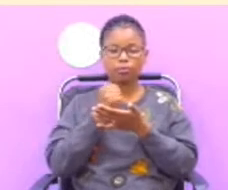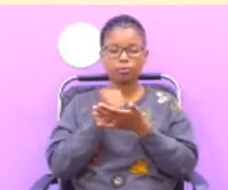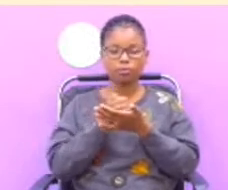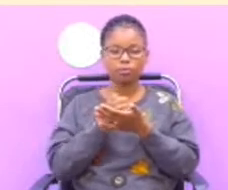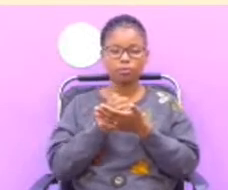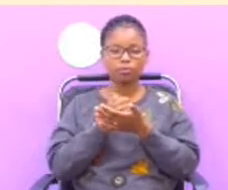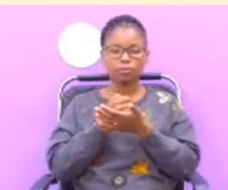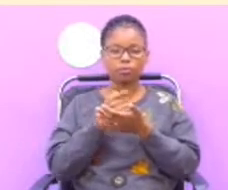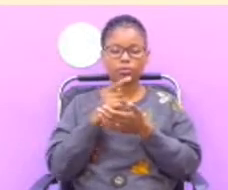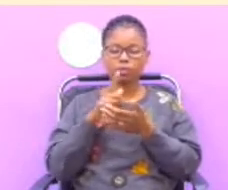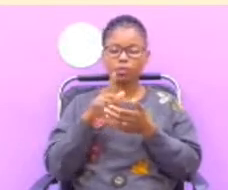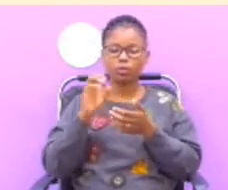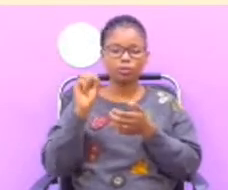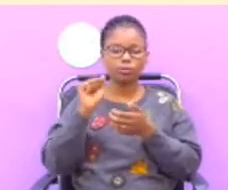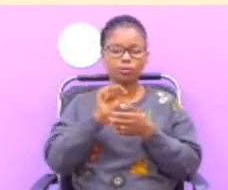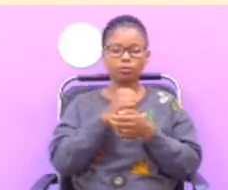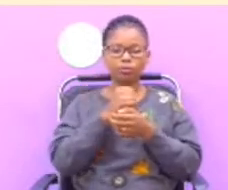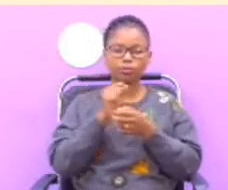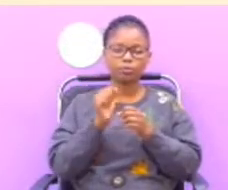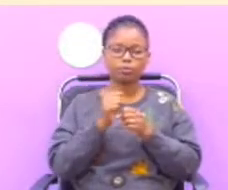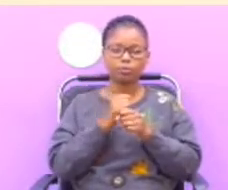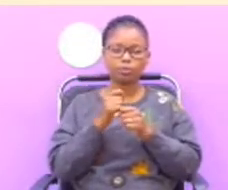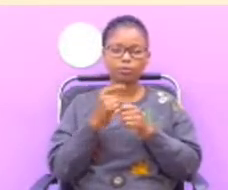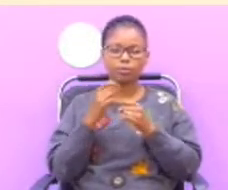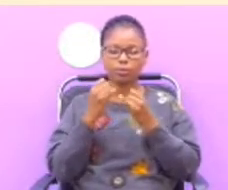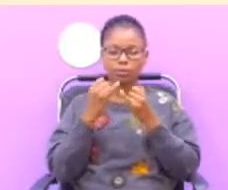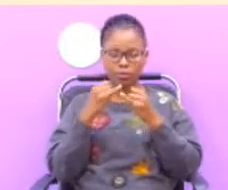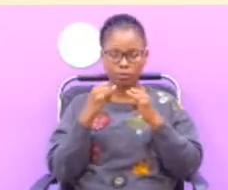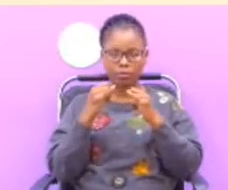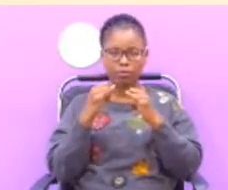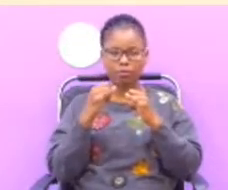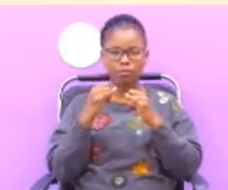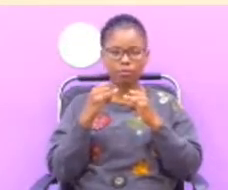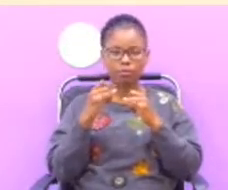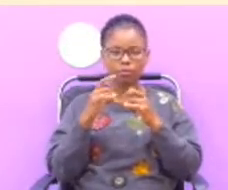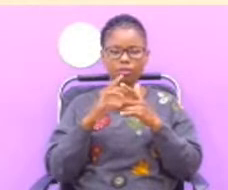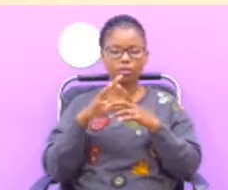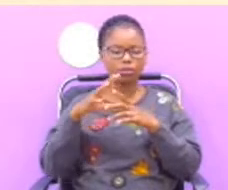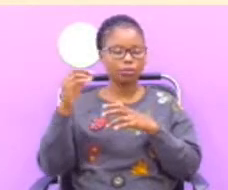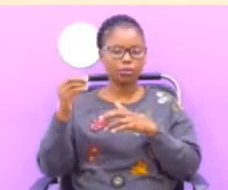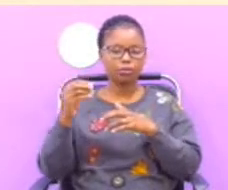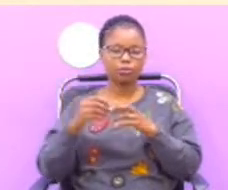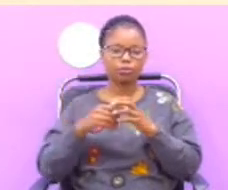tora hathara. Nino olifoti igu kinya na gwire ure ure ume weithale.